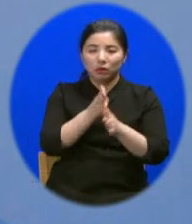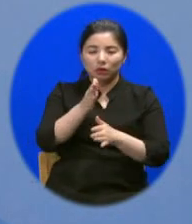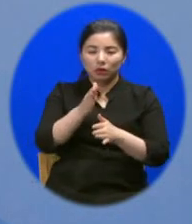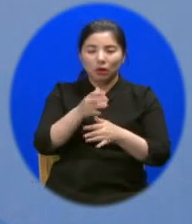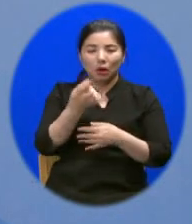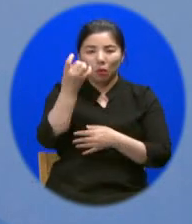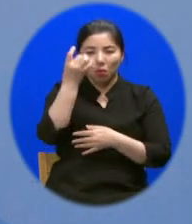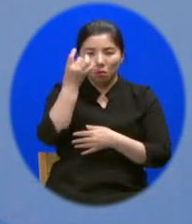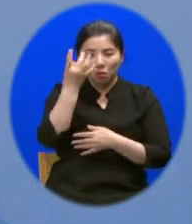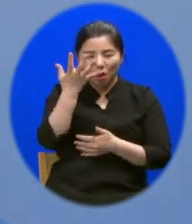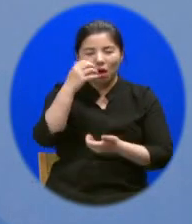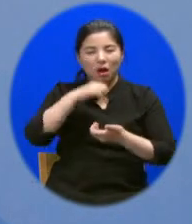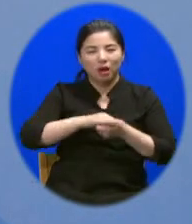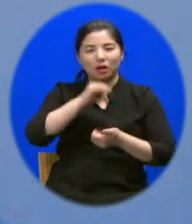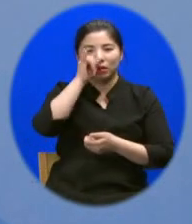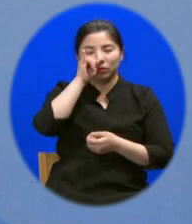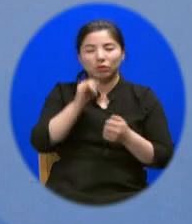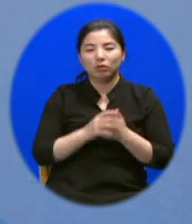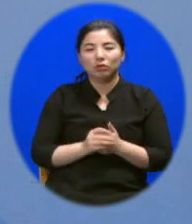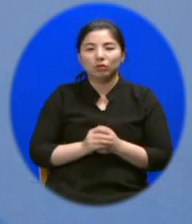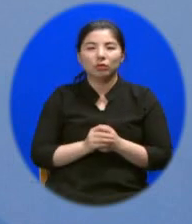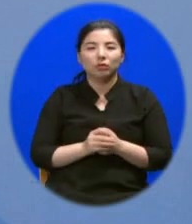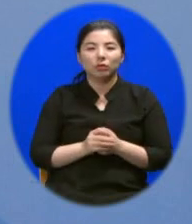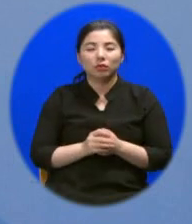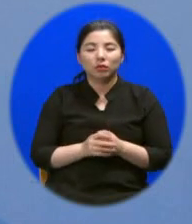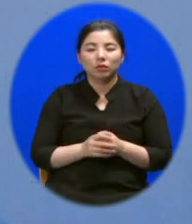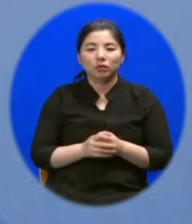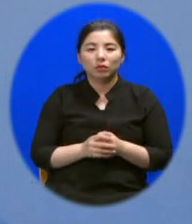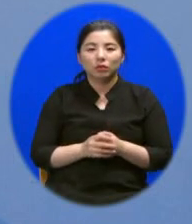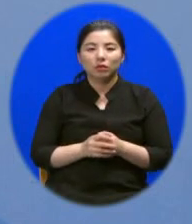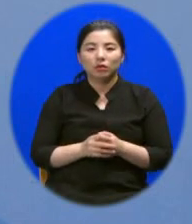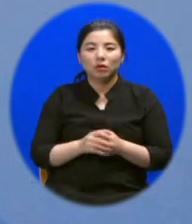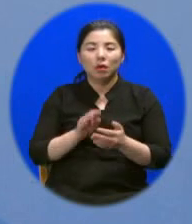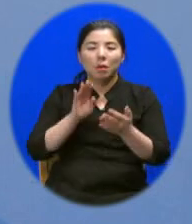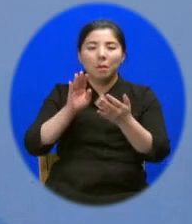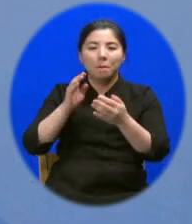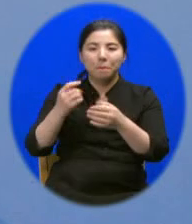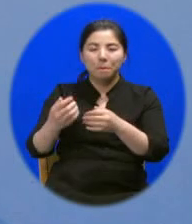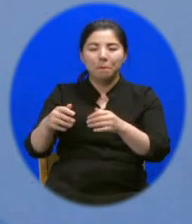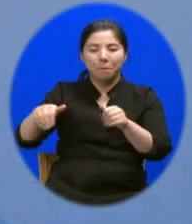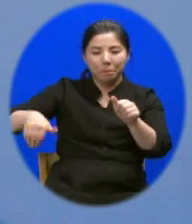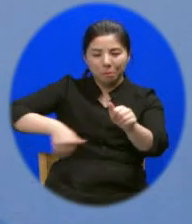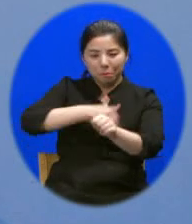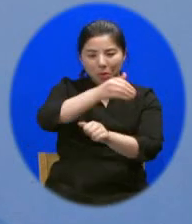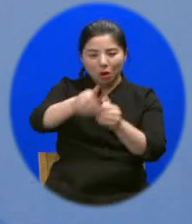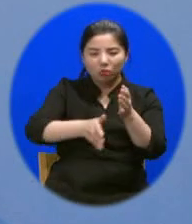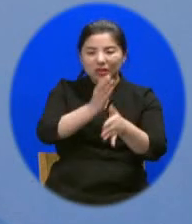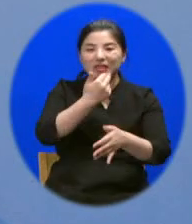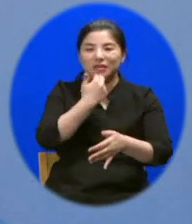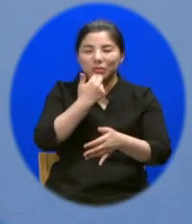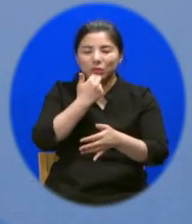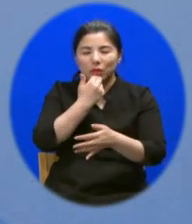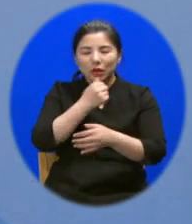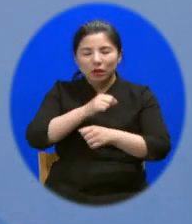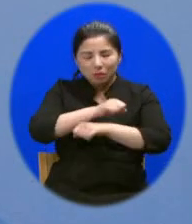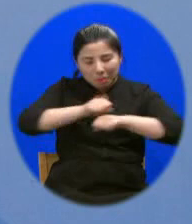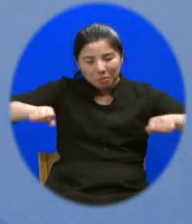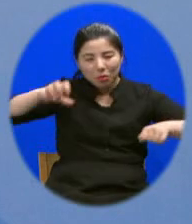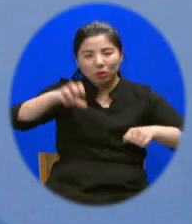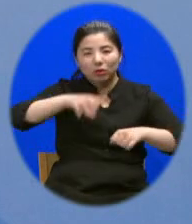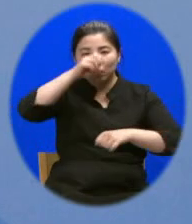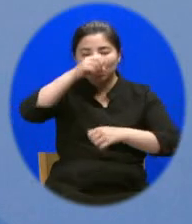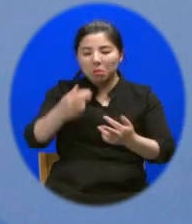태생적인 한계가 좀 있습니다 우선 그 배후도시 없이 허허벌판에 세워졌기 때문에 그